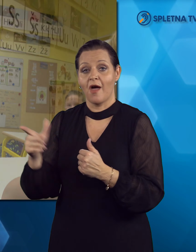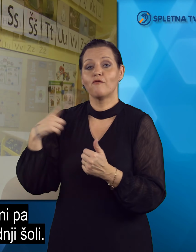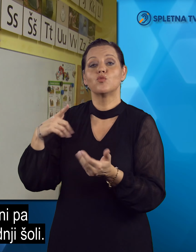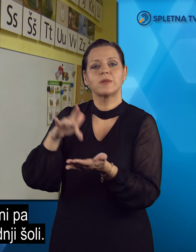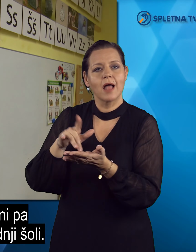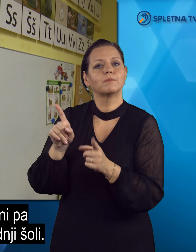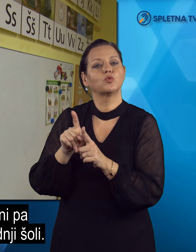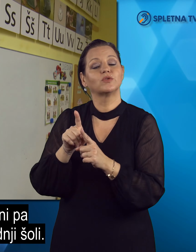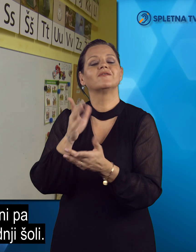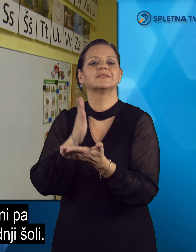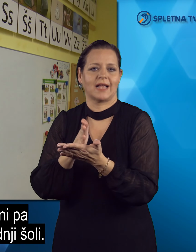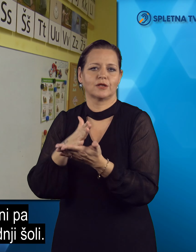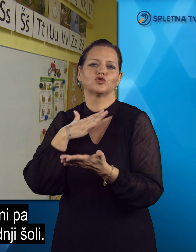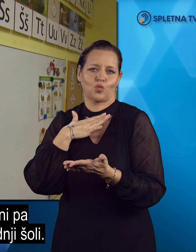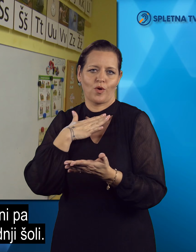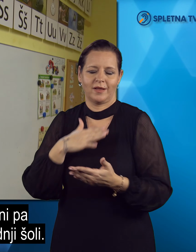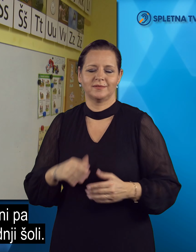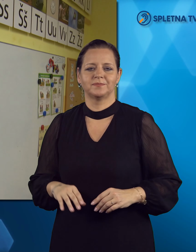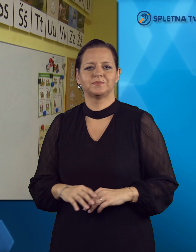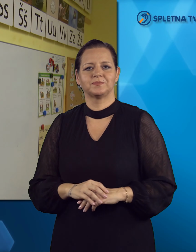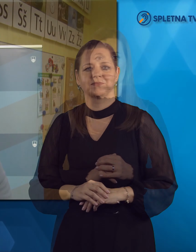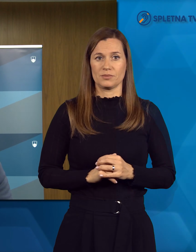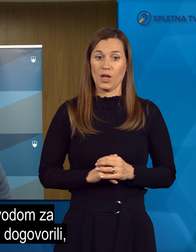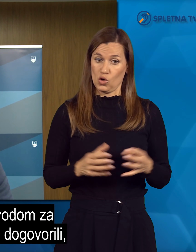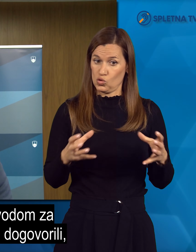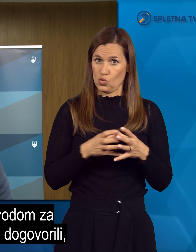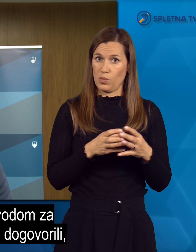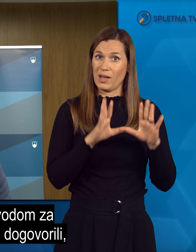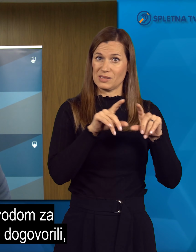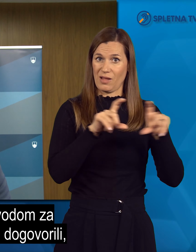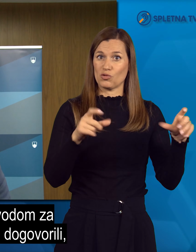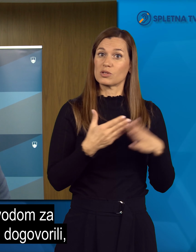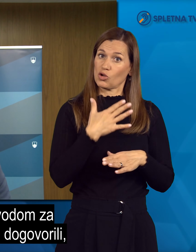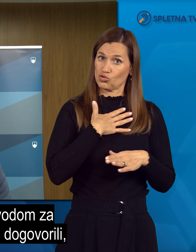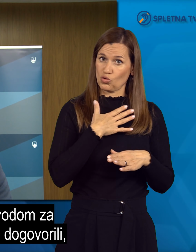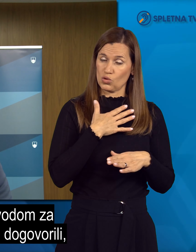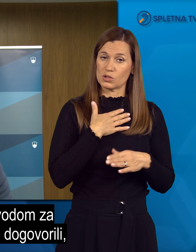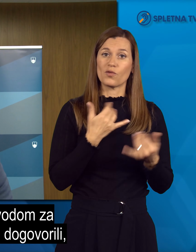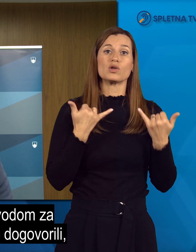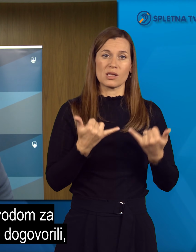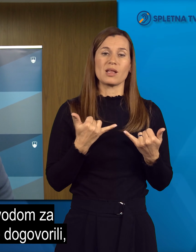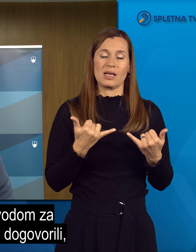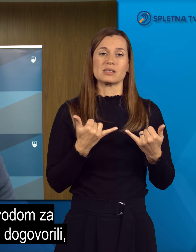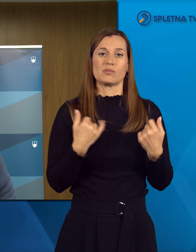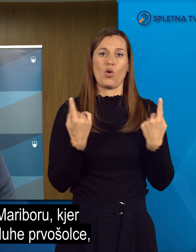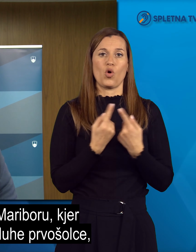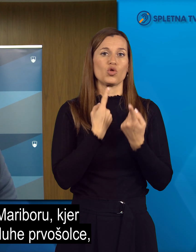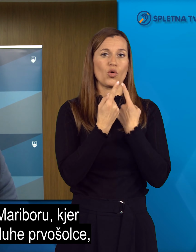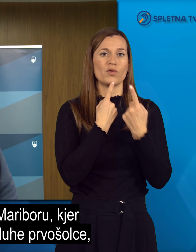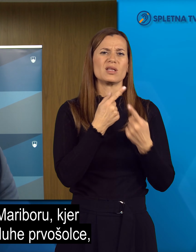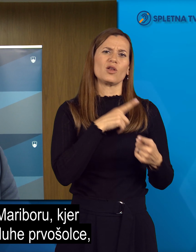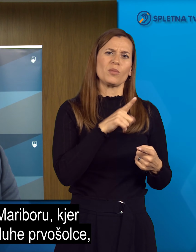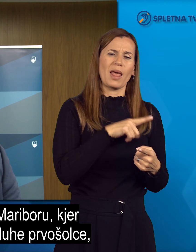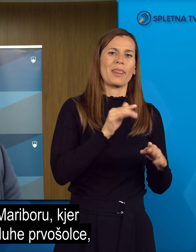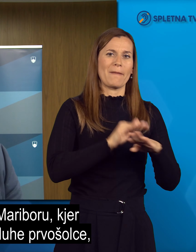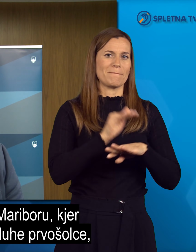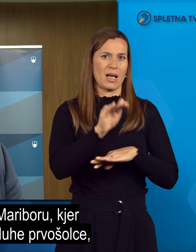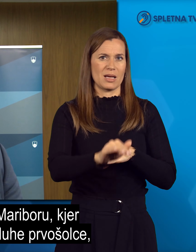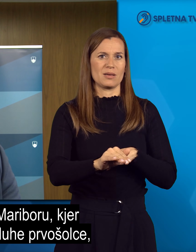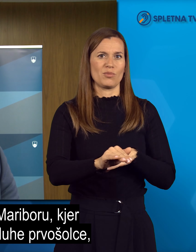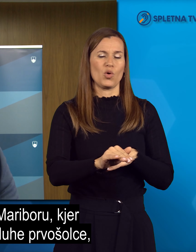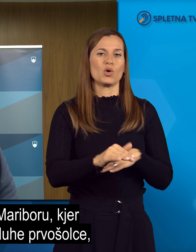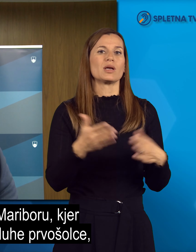V Ljubljani pa tudi na srednji šoli. Skupaj z Zavodom za šolstvom smo se sedaj dogovorili, da v Ljubljani in Mariboru,